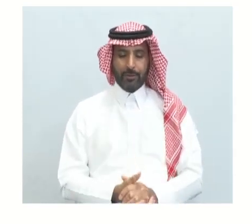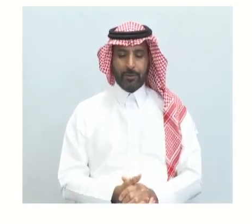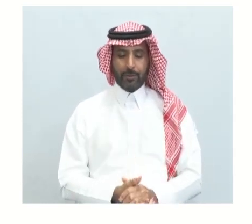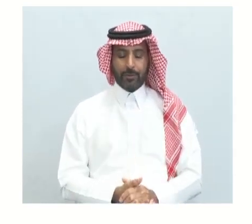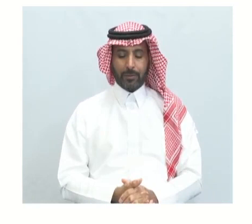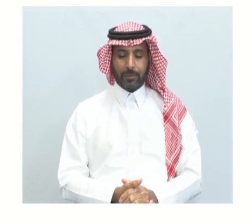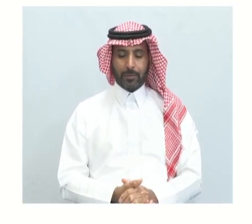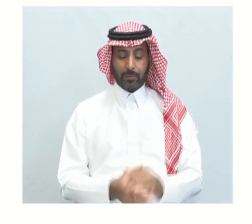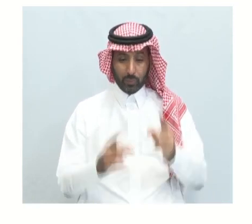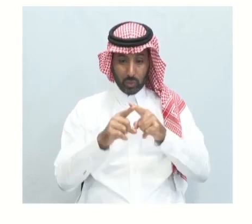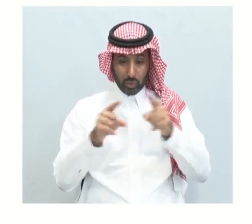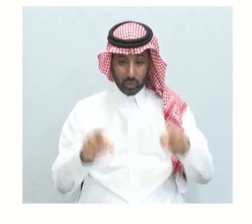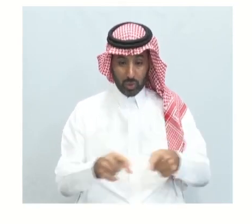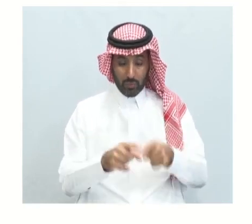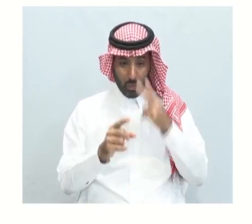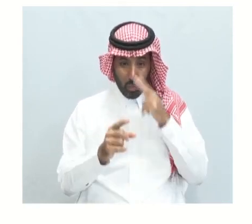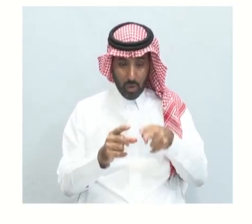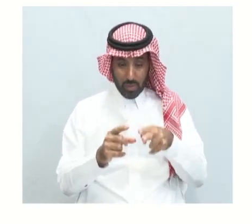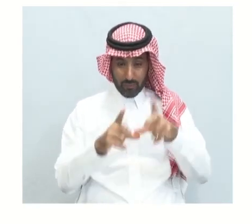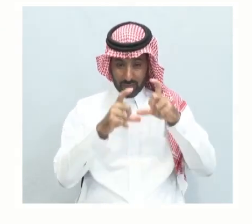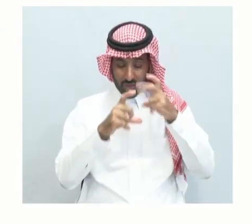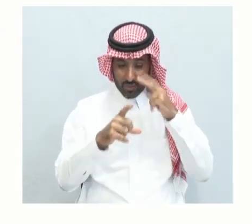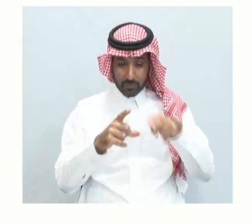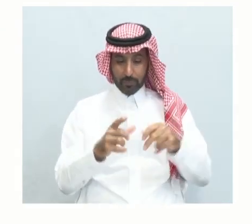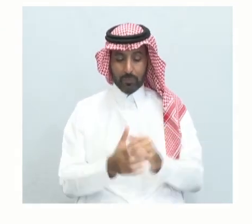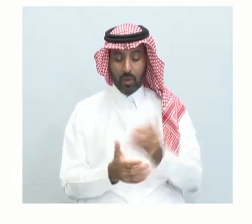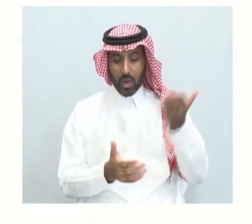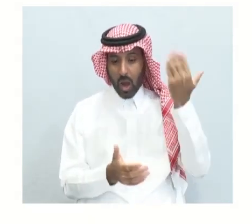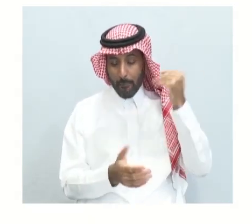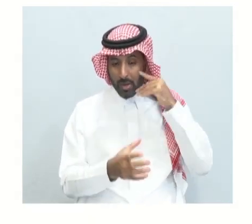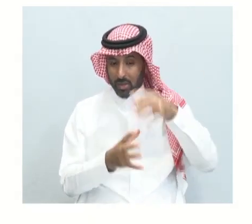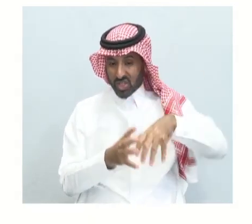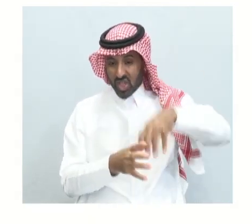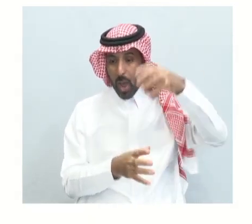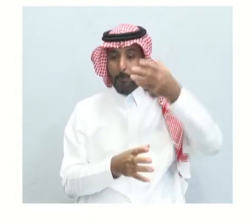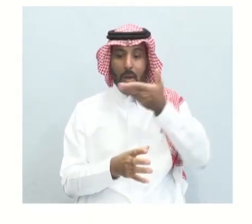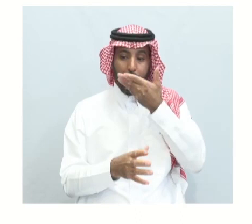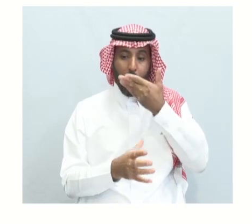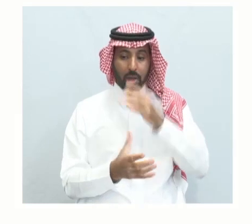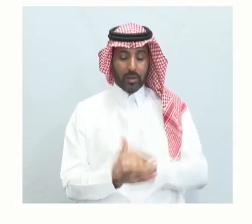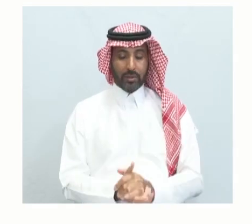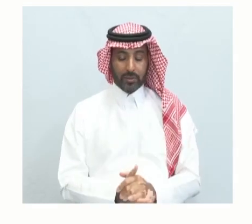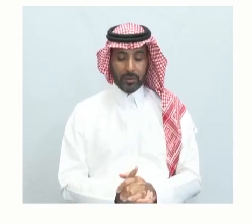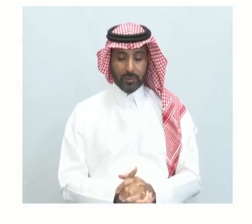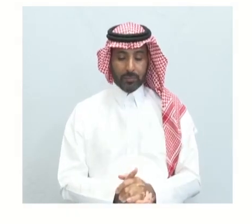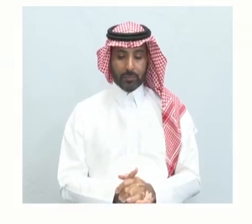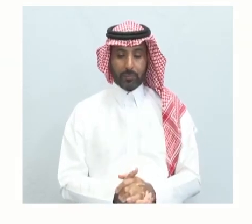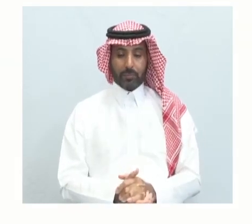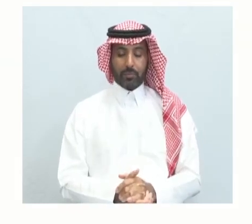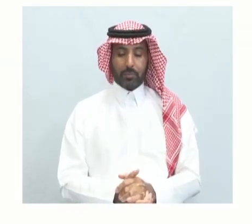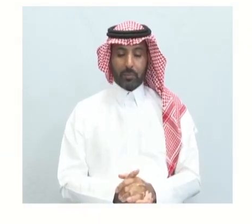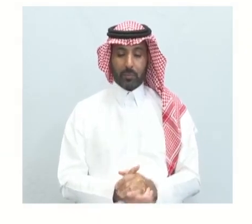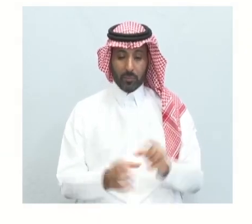بالنسبه للخزان الواضح معنا في الشكل قبل الضخ الجائر نلاحظ هنا بالنسبه ل